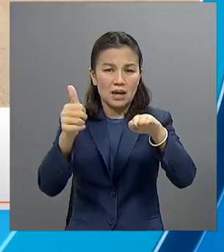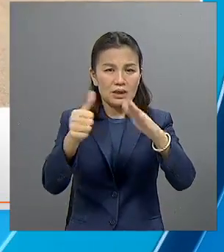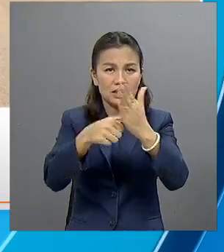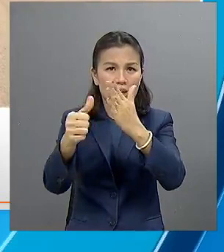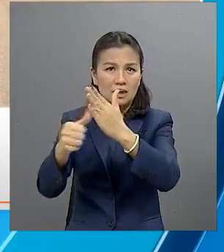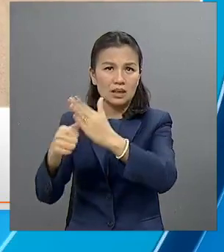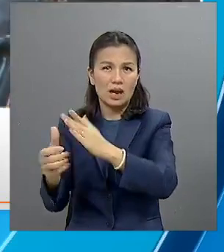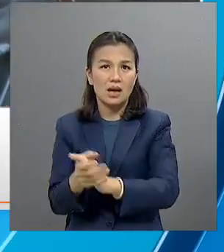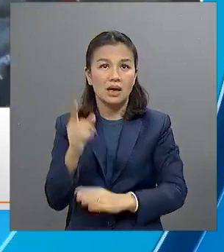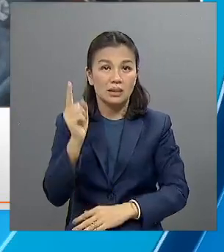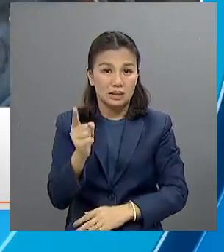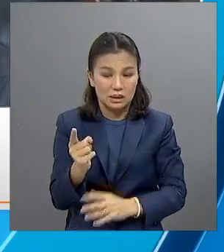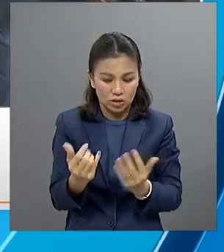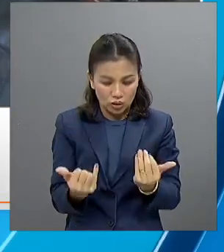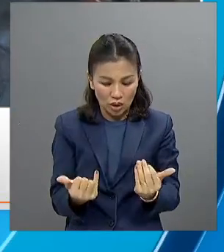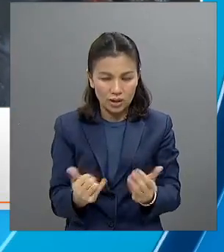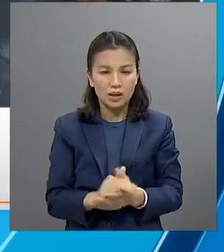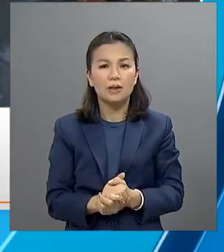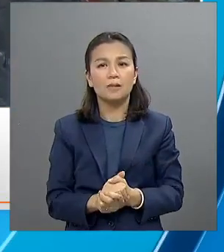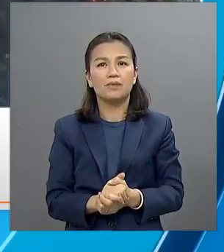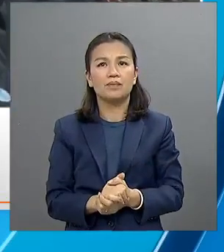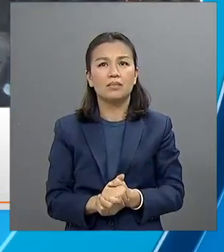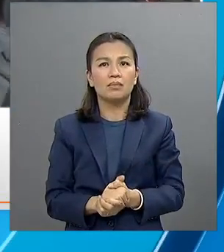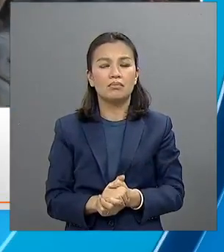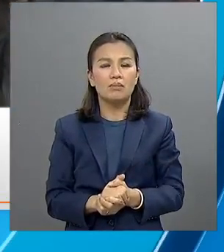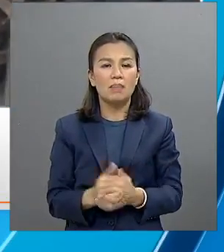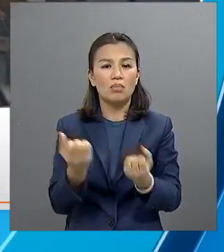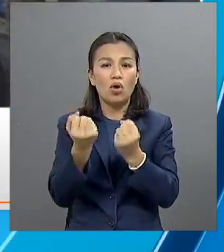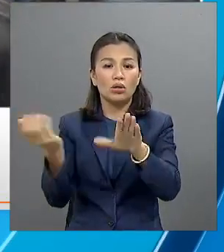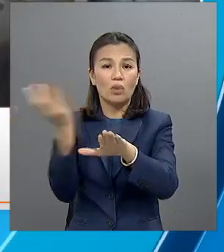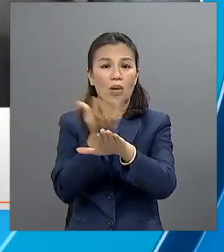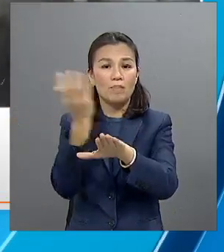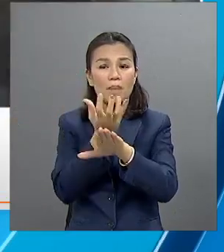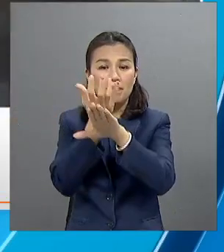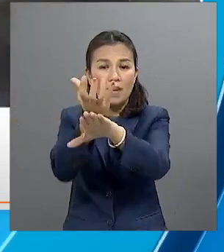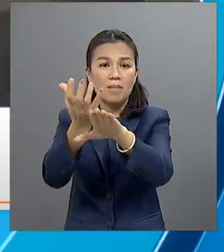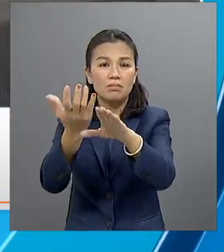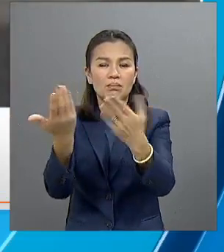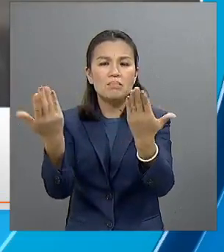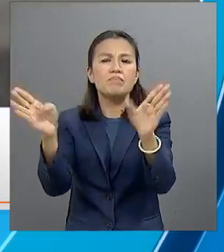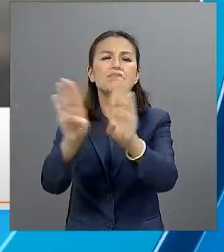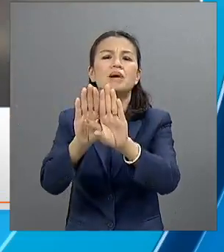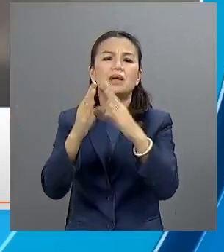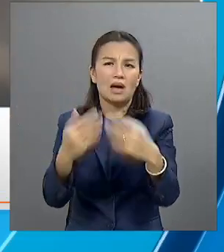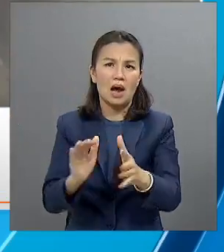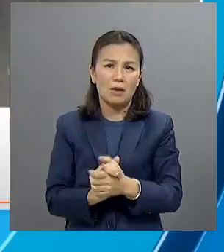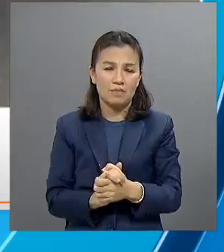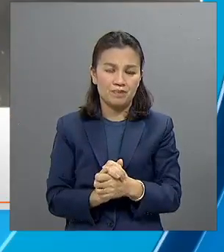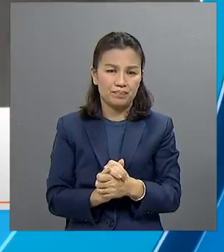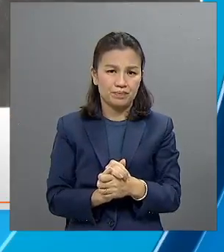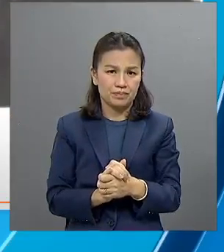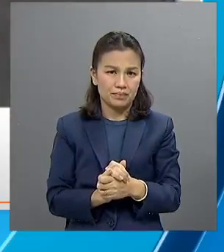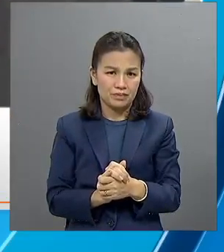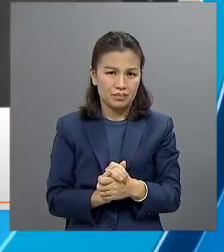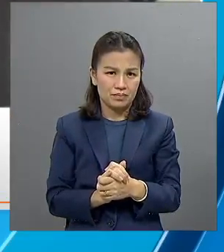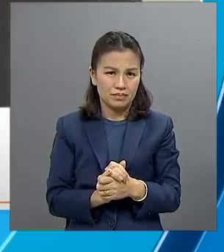นี้มันปิดหีบแล้วนะครับปิดหีบเมื่อ ทางโรงงานเนี่ยประกาศปิดหีบ